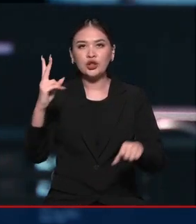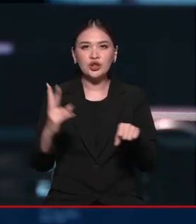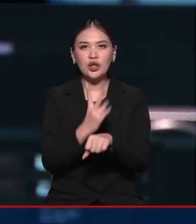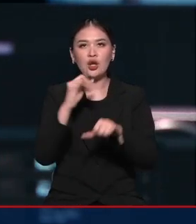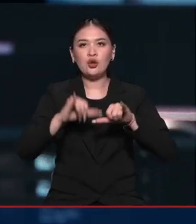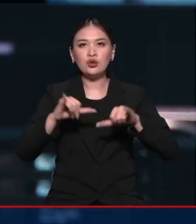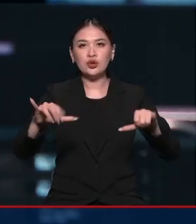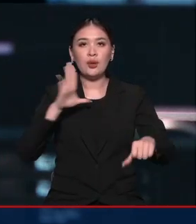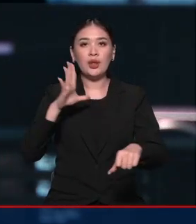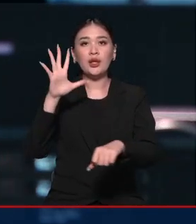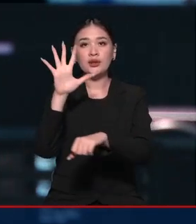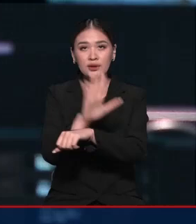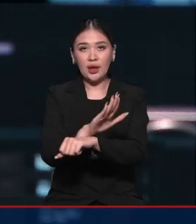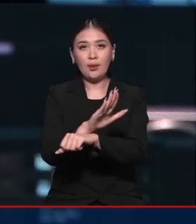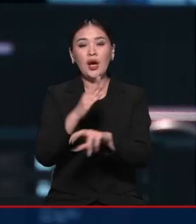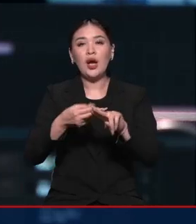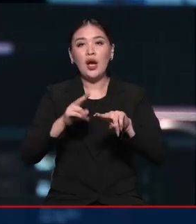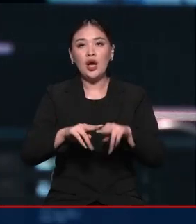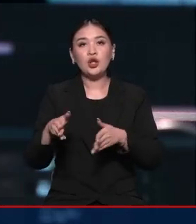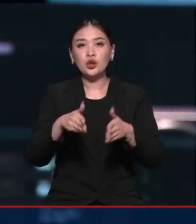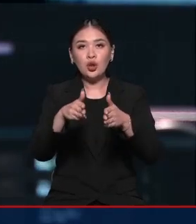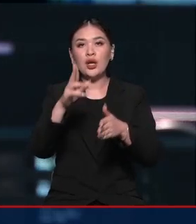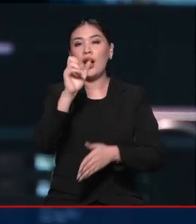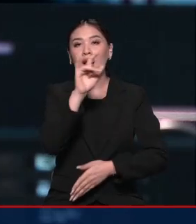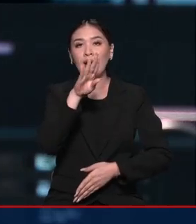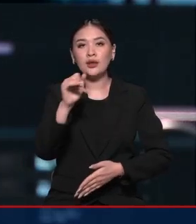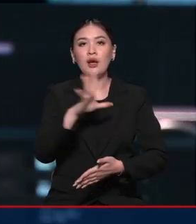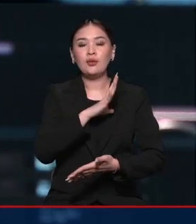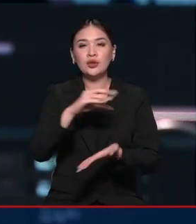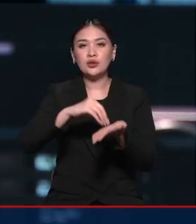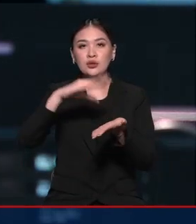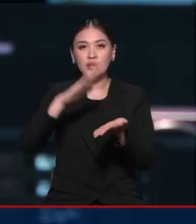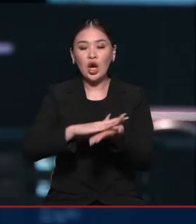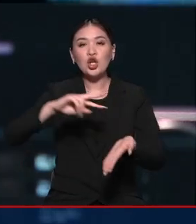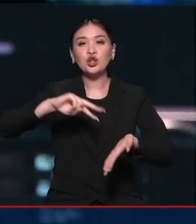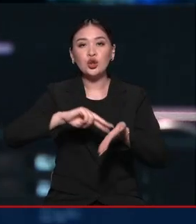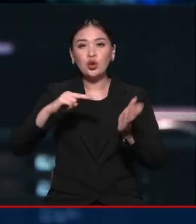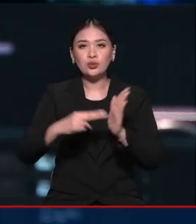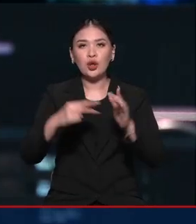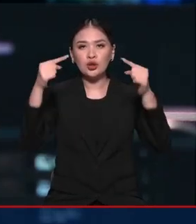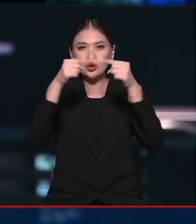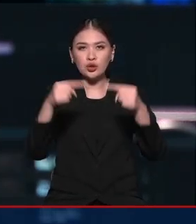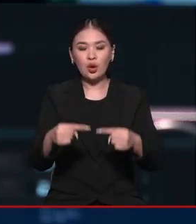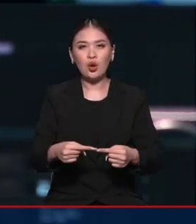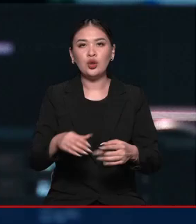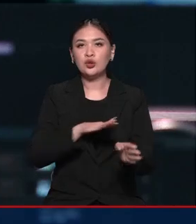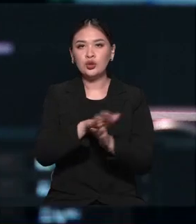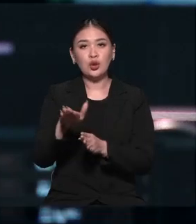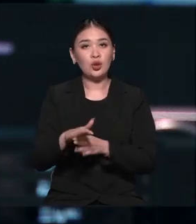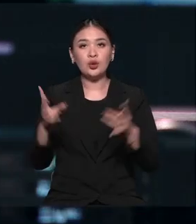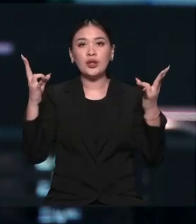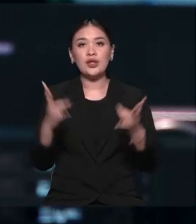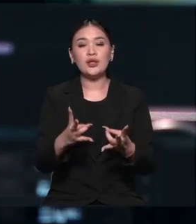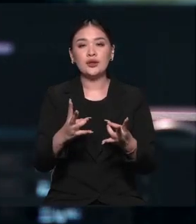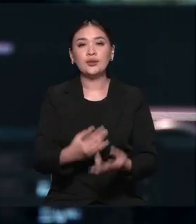арттыруды тапсырған еді. Осы мақсатта жол картасы бекітілген. Енді сондағы жоспар тап-тойнақтай орындалуы тиіс.